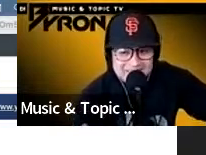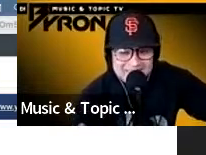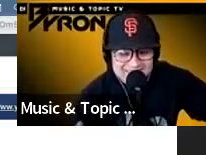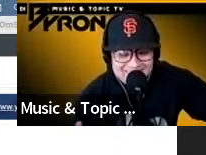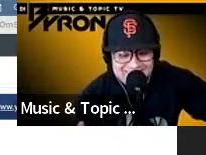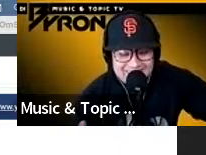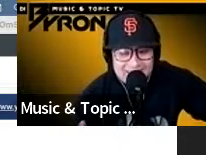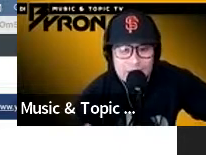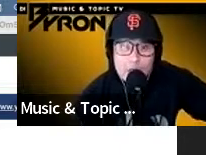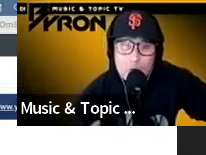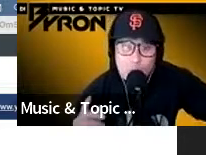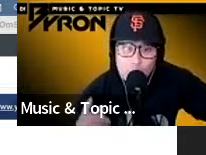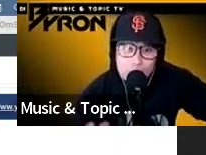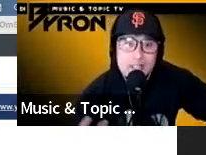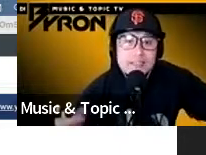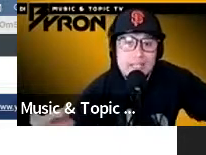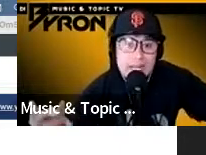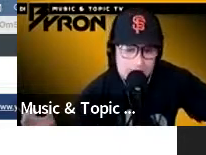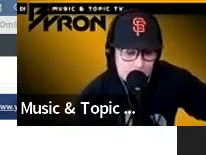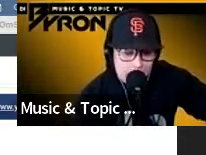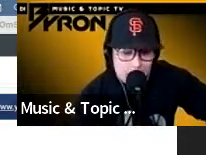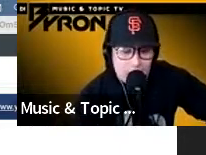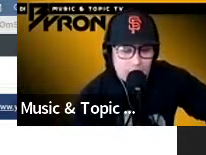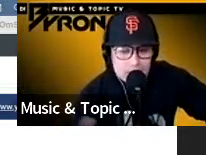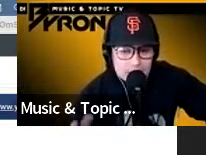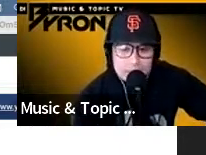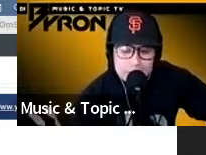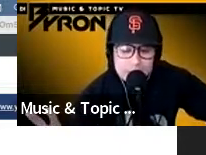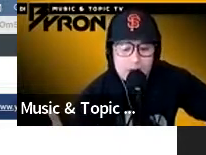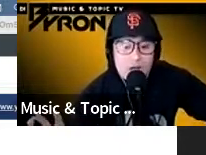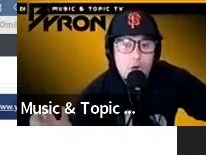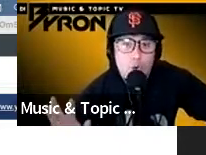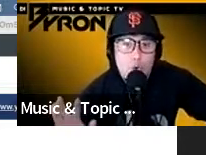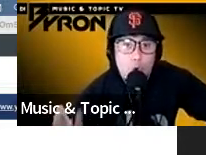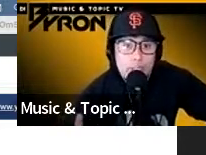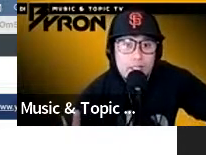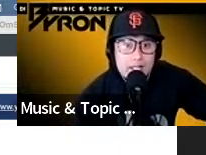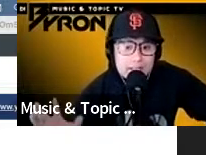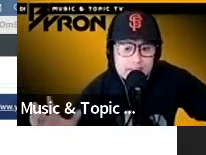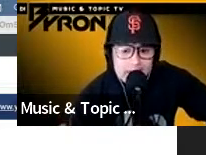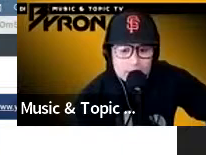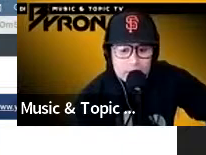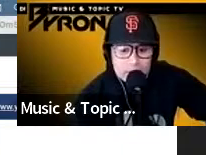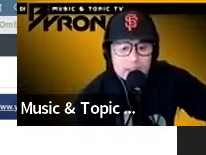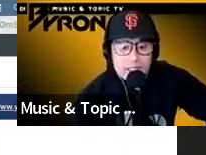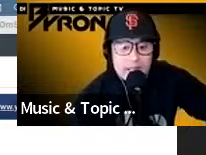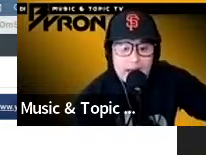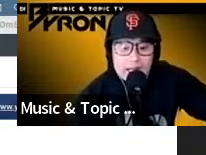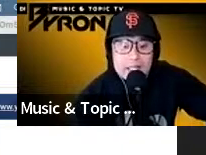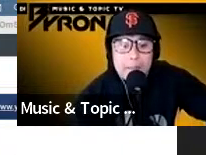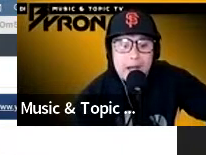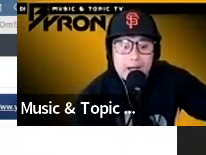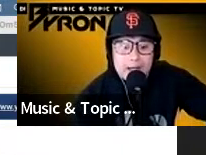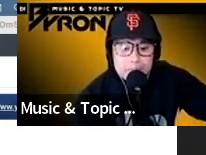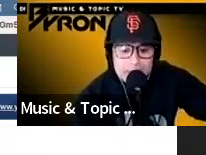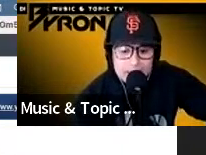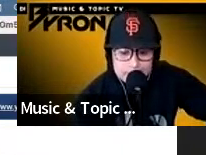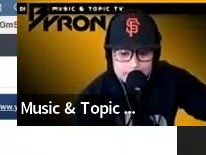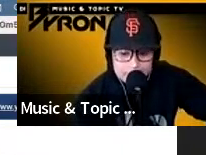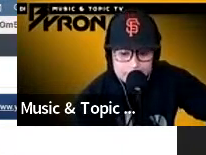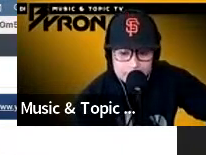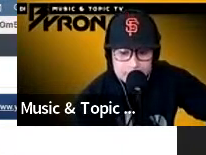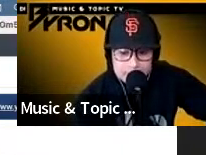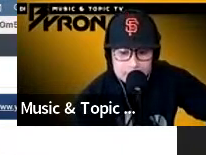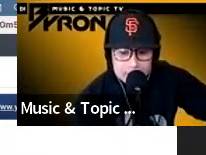na oy kukunin ang senado ha Wala akong sinasabing iba kukunin na ng Senado at kailangan ipaharap